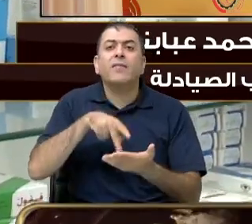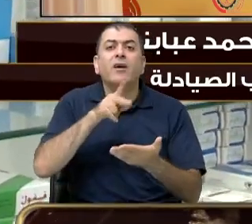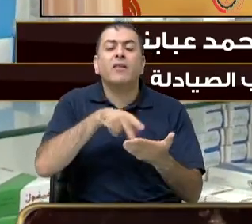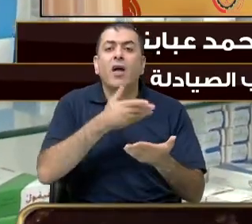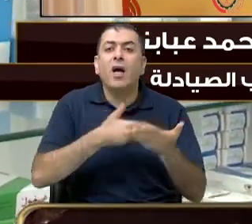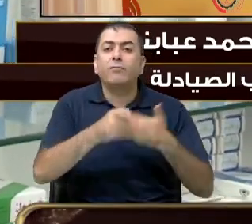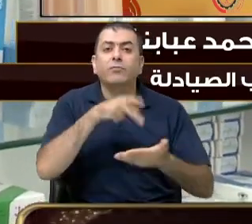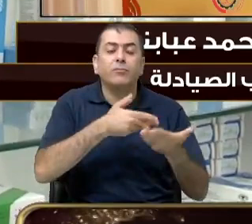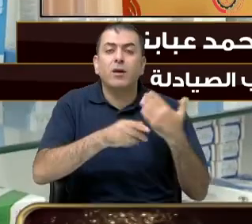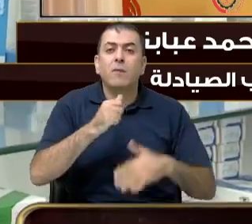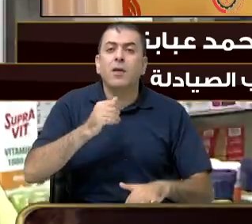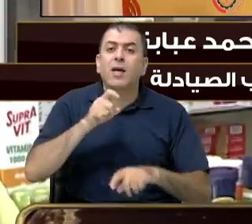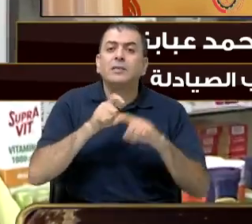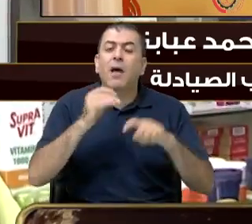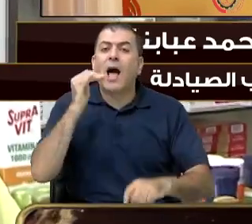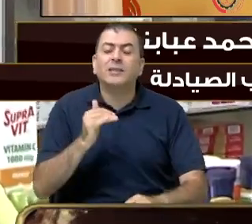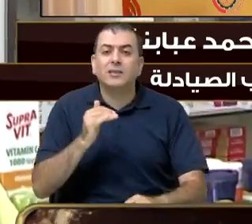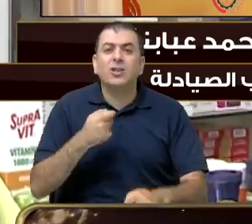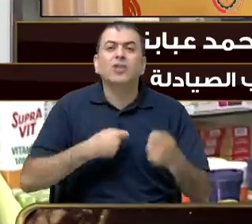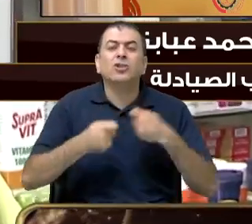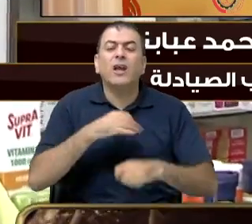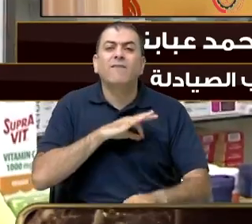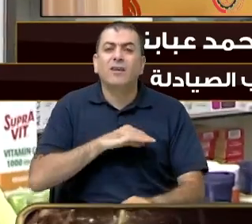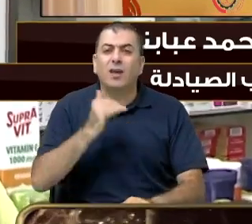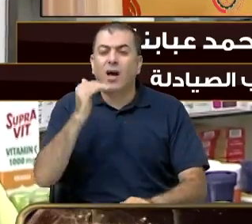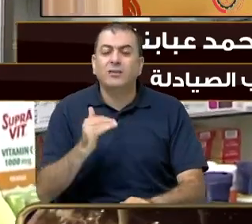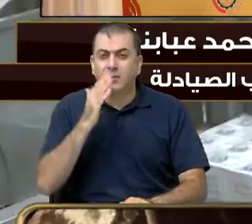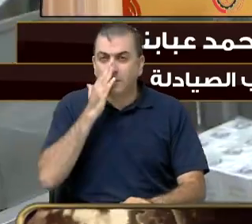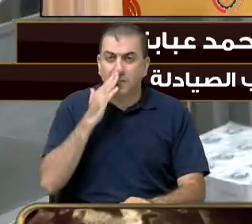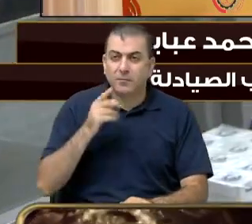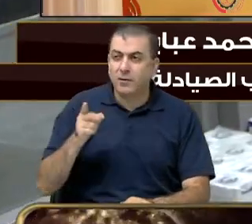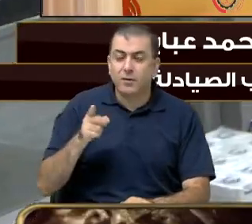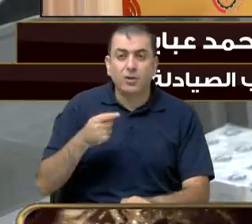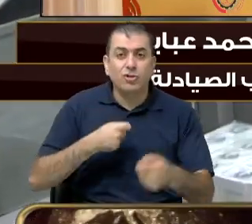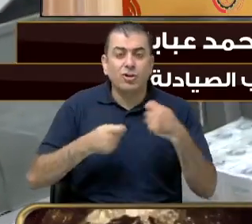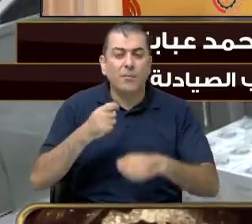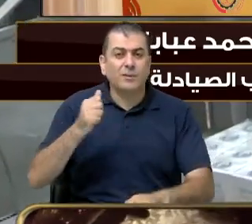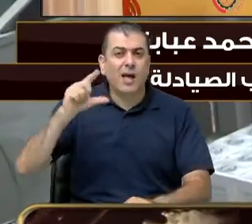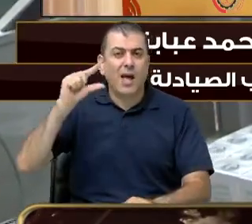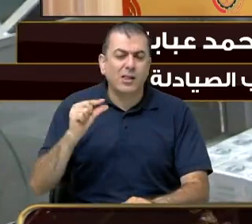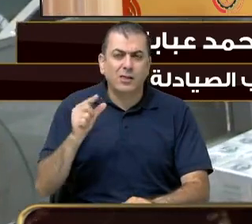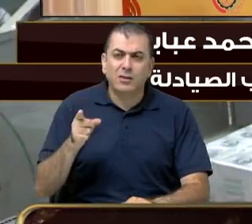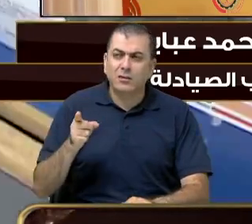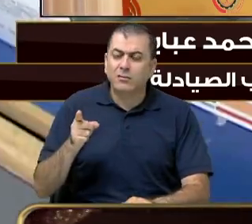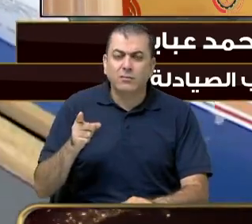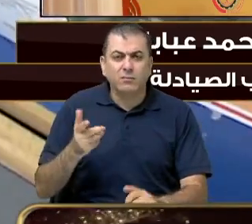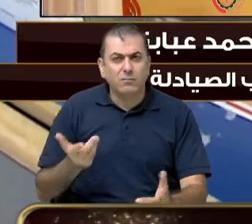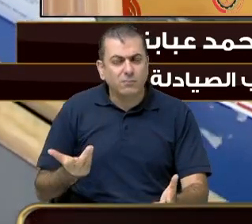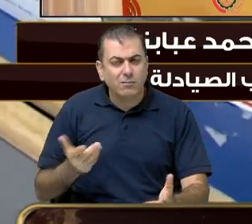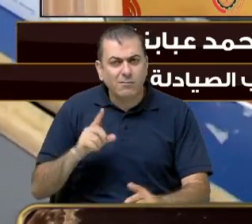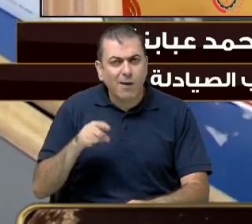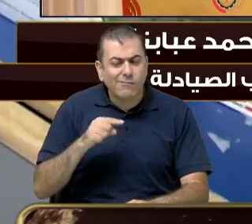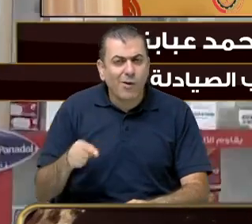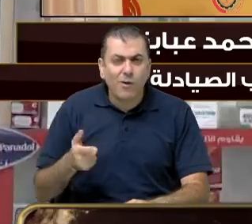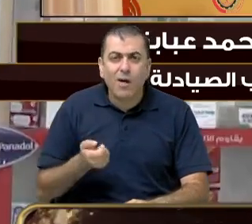عقود وبخصومات وكذا، قضية تجارية. يعني وصلت هذه المينة إلى حد التردي بحيث أنه